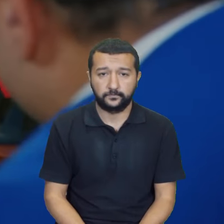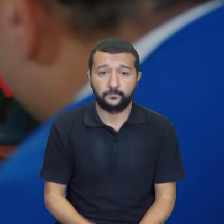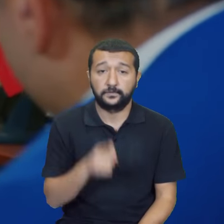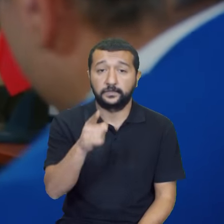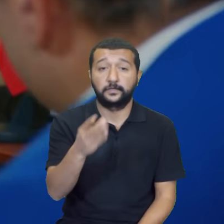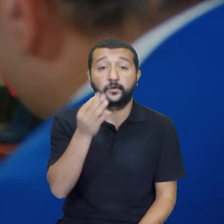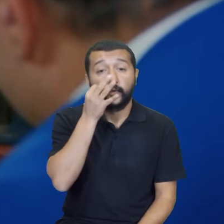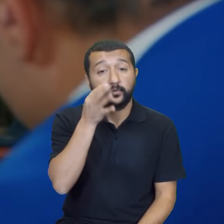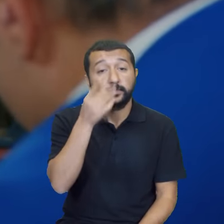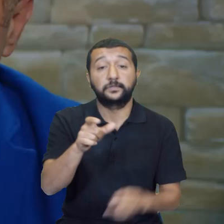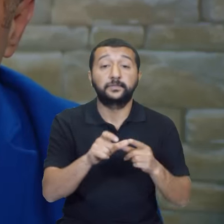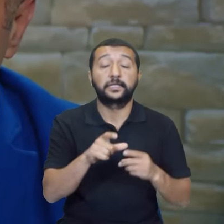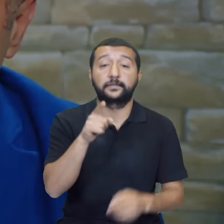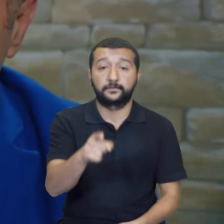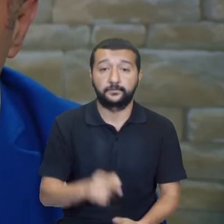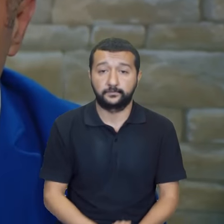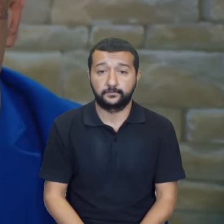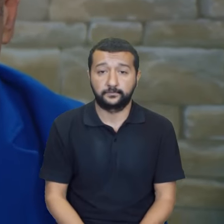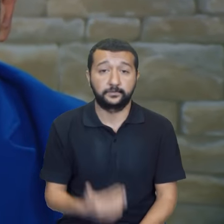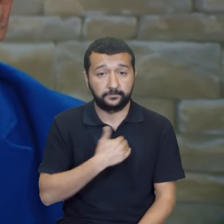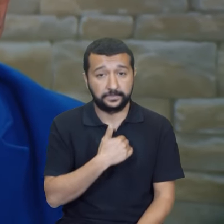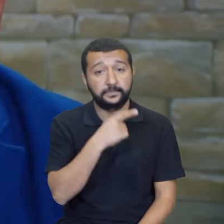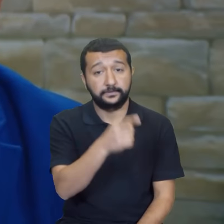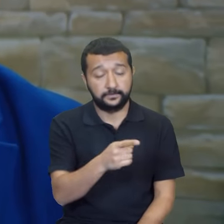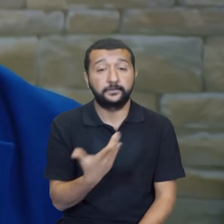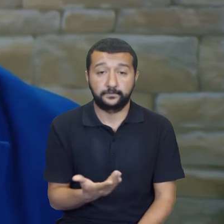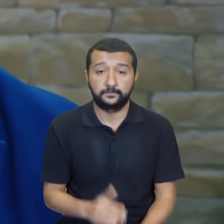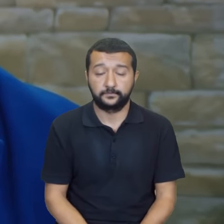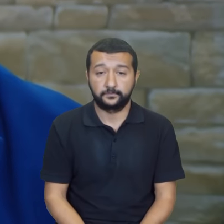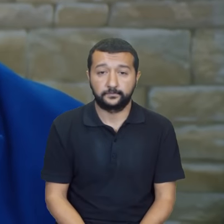tabii. Seni çok özleyeceğim Şener. Ben de seni.